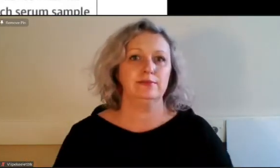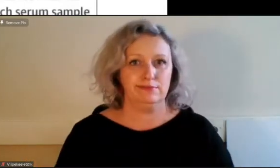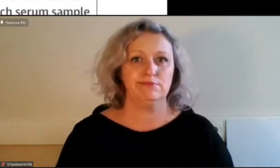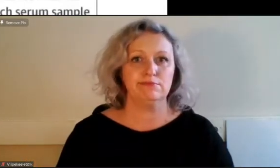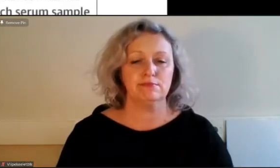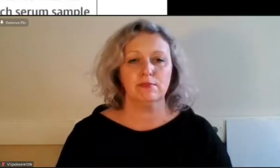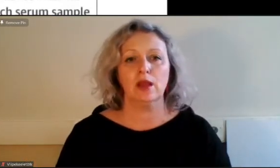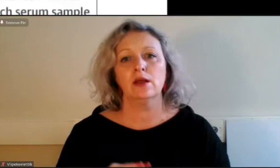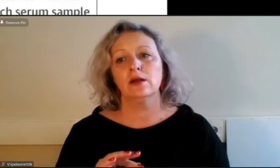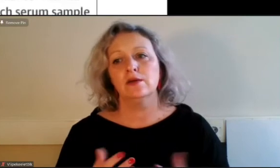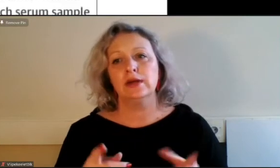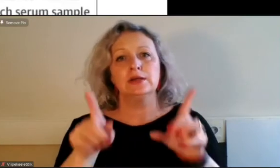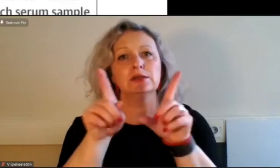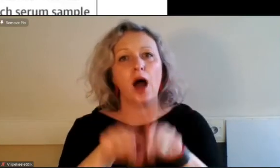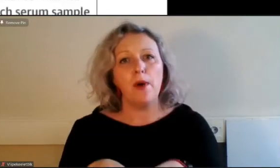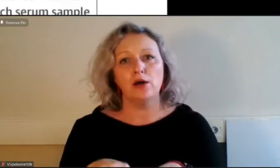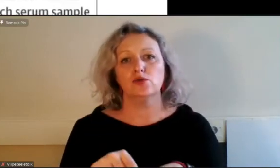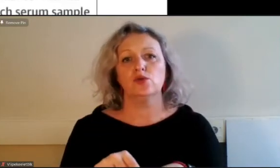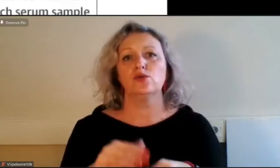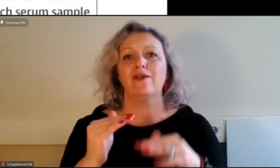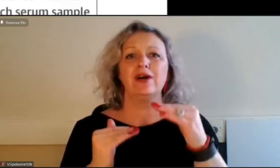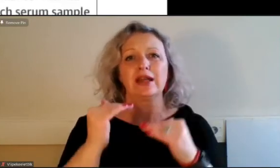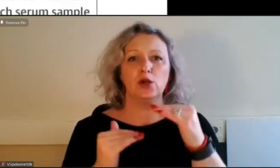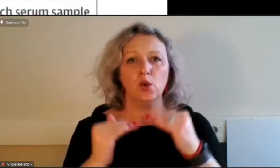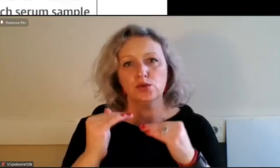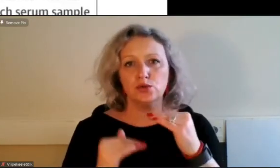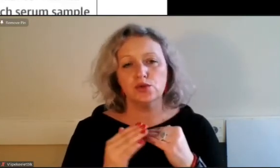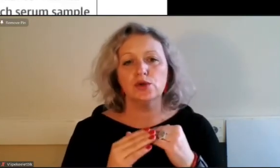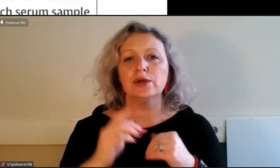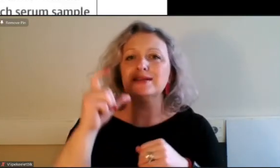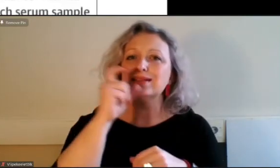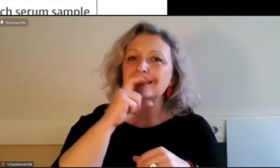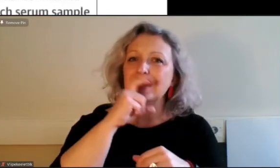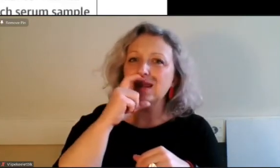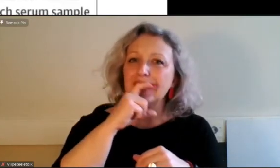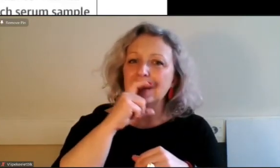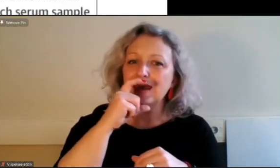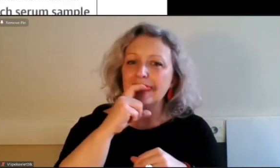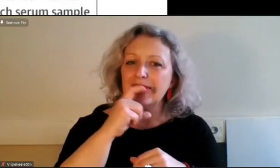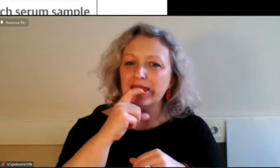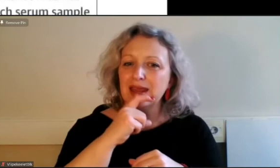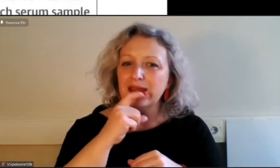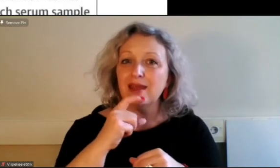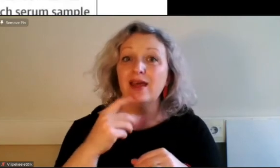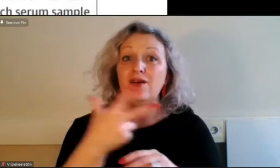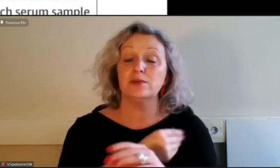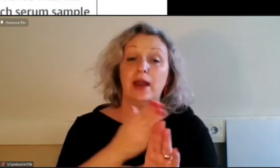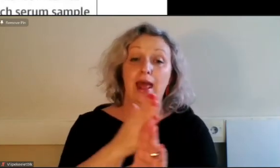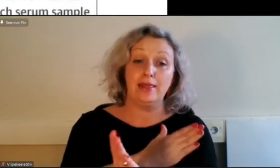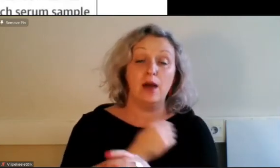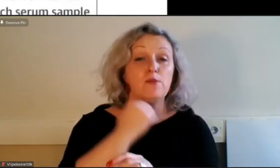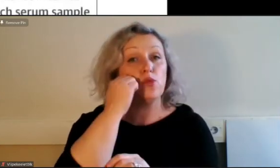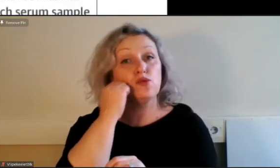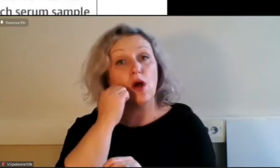inimestel väga-väga erinev kogus antikehasid ja mõnel antikehasid koroonaviiruse vastu tegelikult ei tekigi